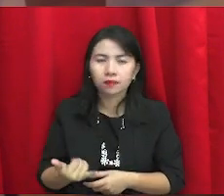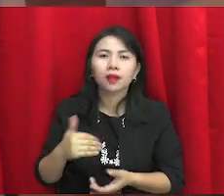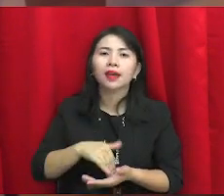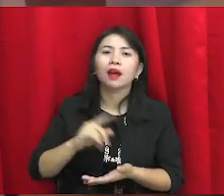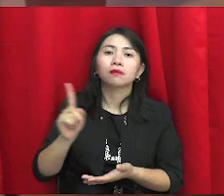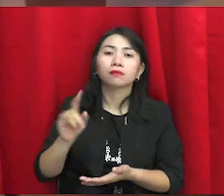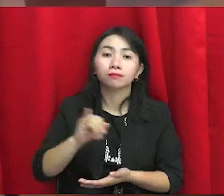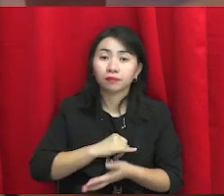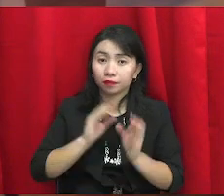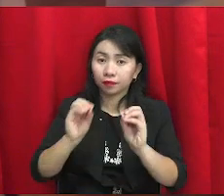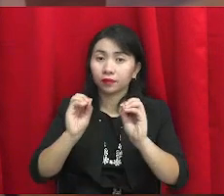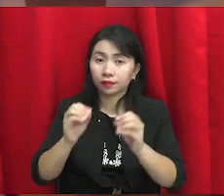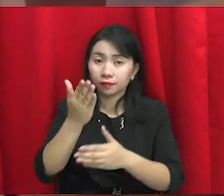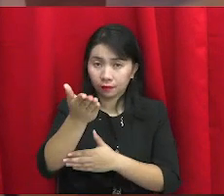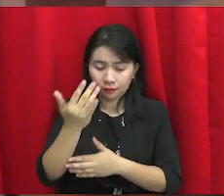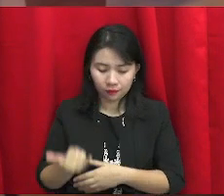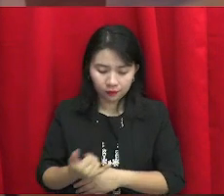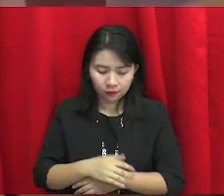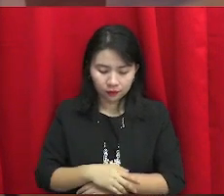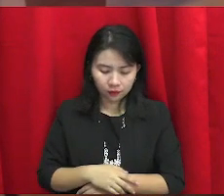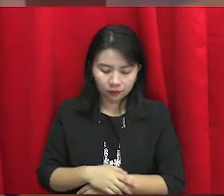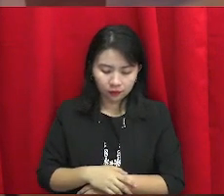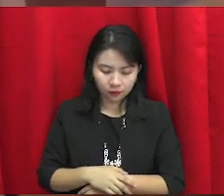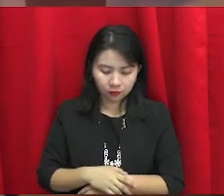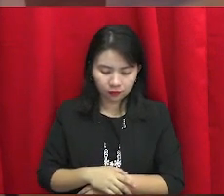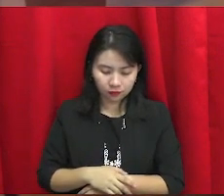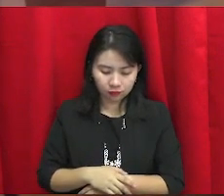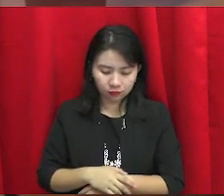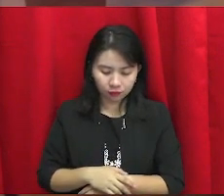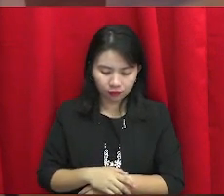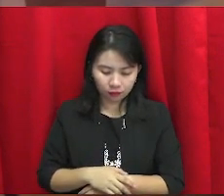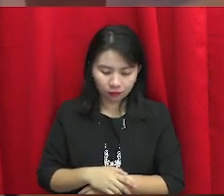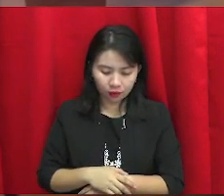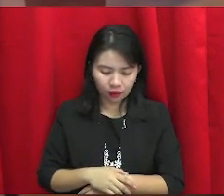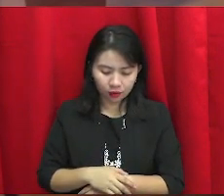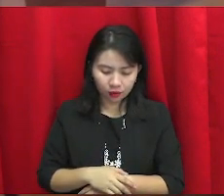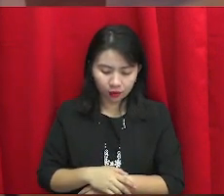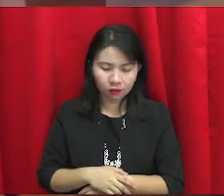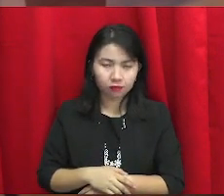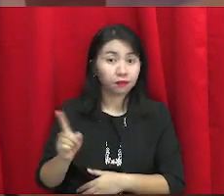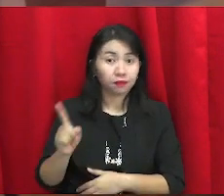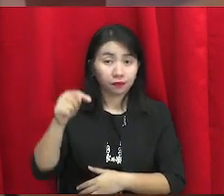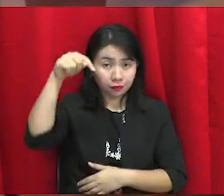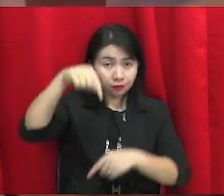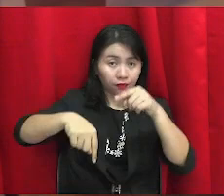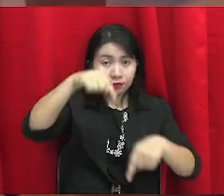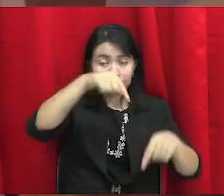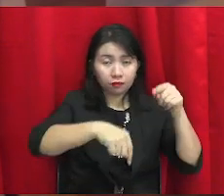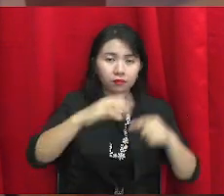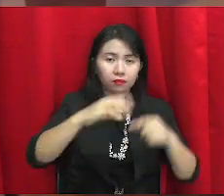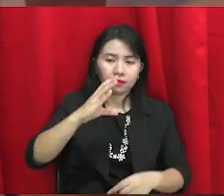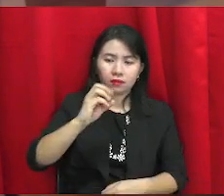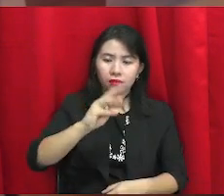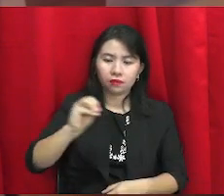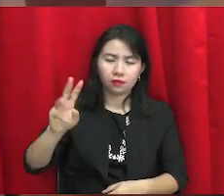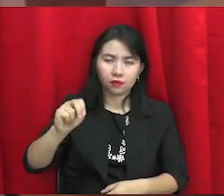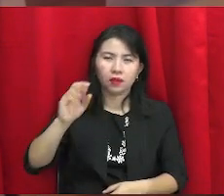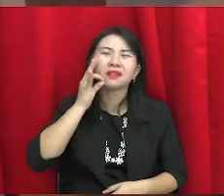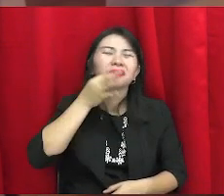inyo, tama ito sinabi ni Mami Yang dito eh. Sabi niya, favorite song po natin yung His Way is